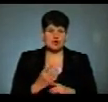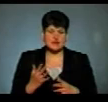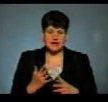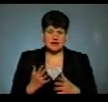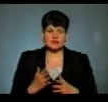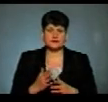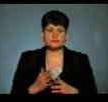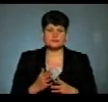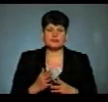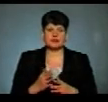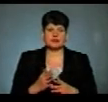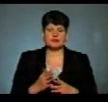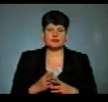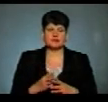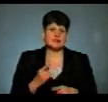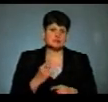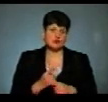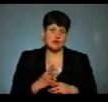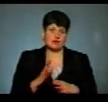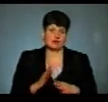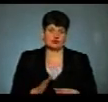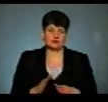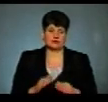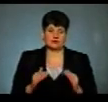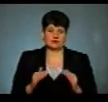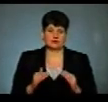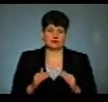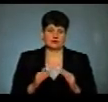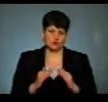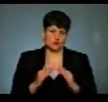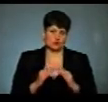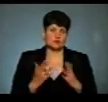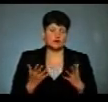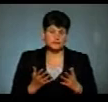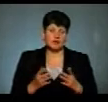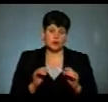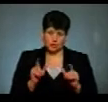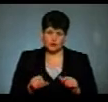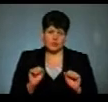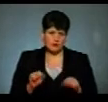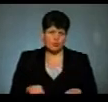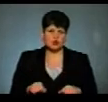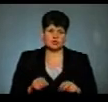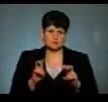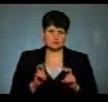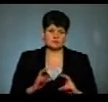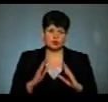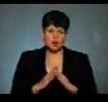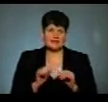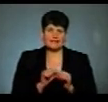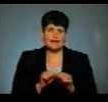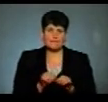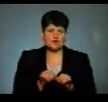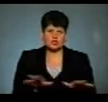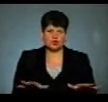перебувати на самоізоляції під час лікування. Якщо легкий перебіг, людина може бути на самоізоляції і бути просто не поширювати інфекцію довкола себе.